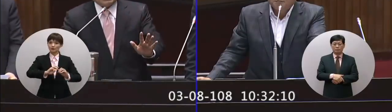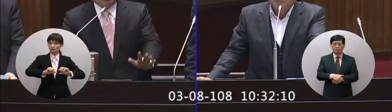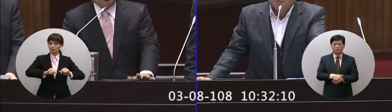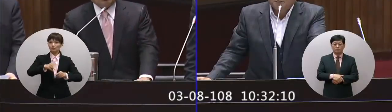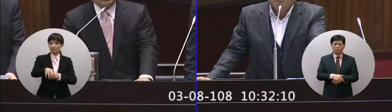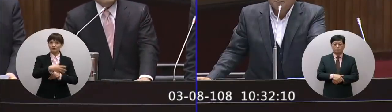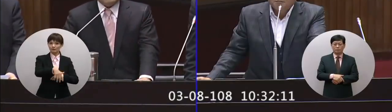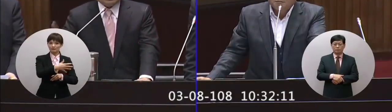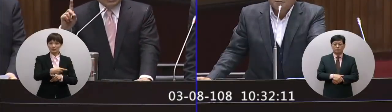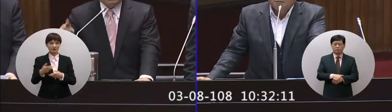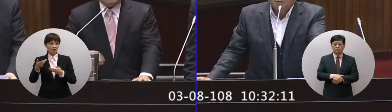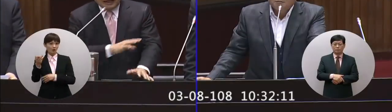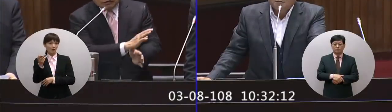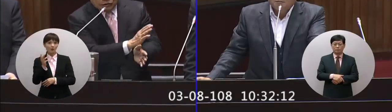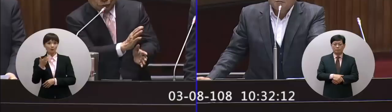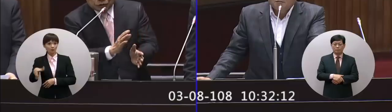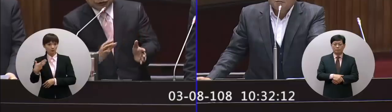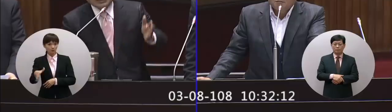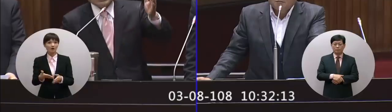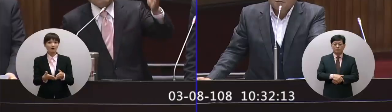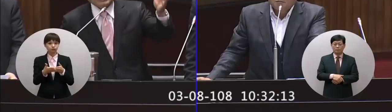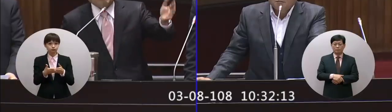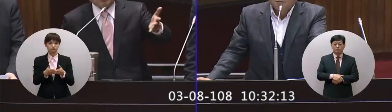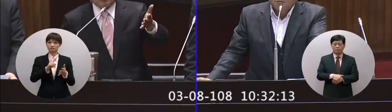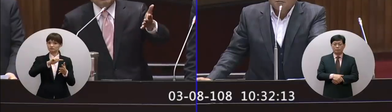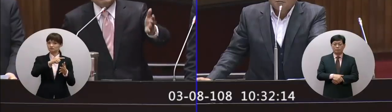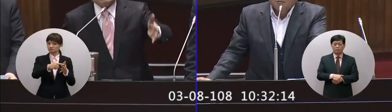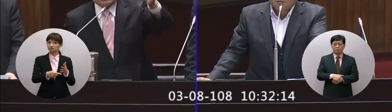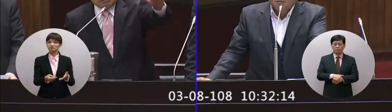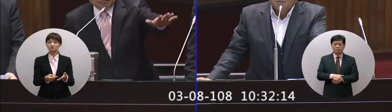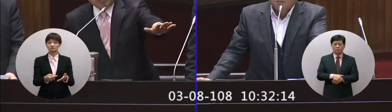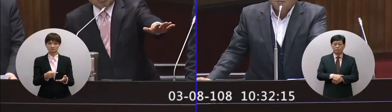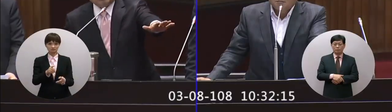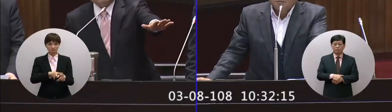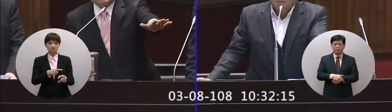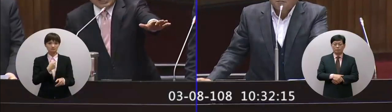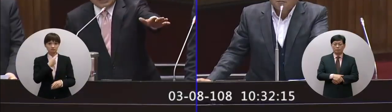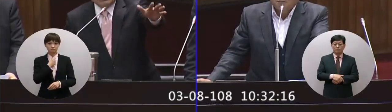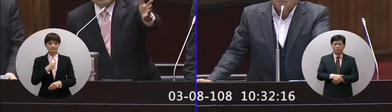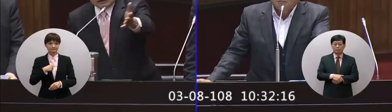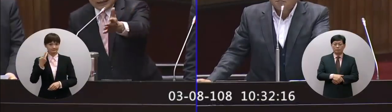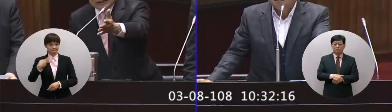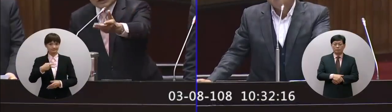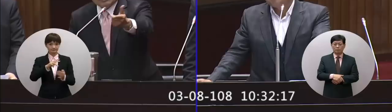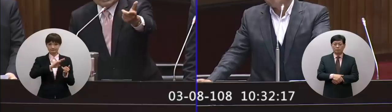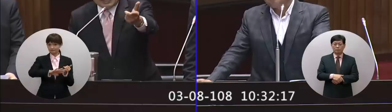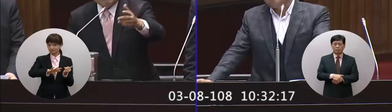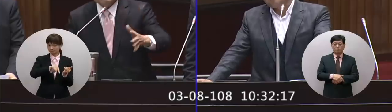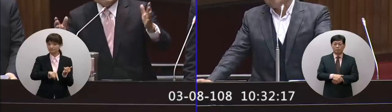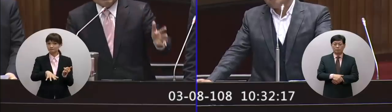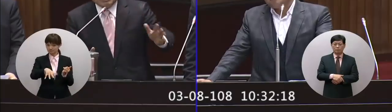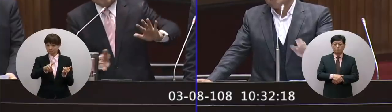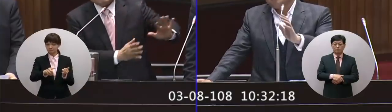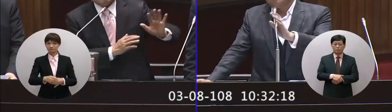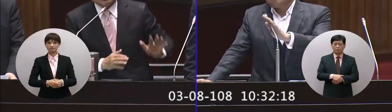你嘛袂使会无水所以这拢一位对南部播鱼啊。开始你就